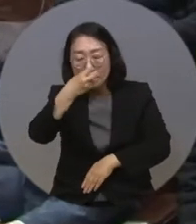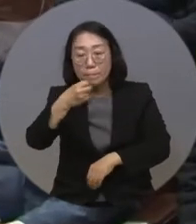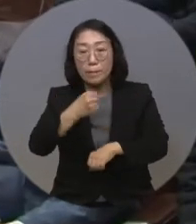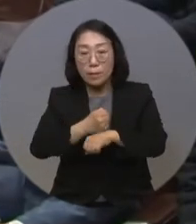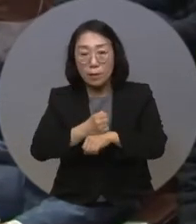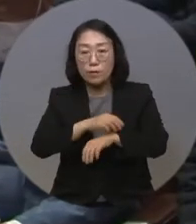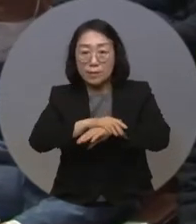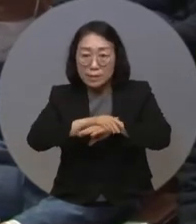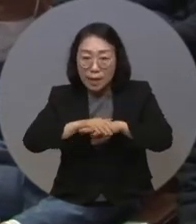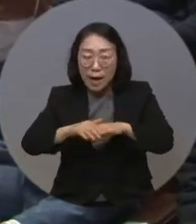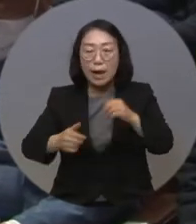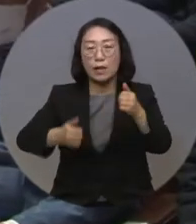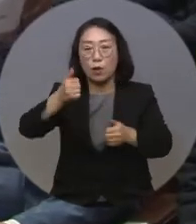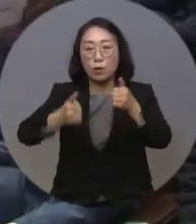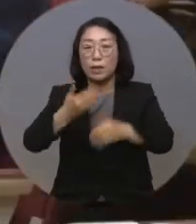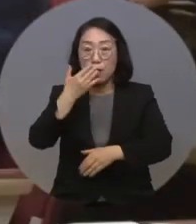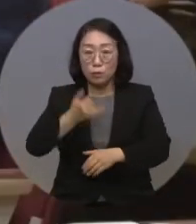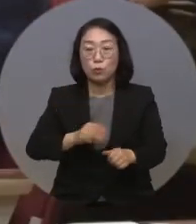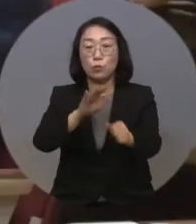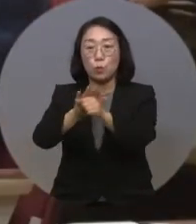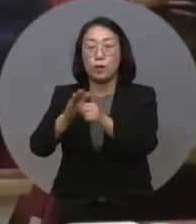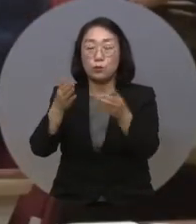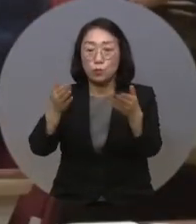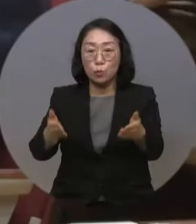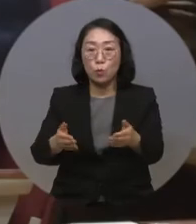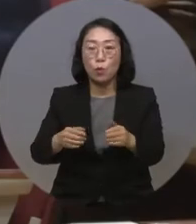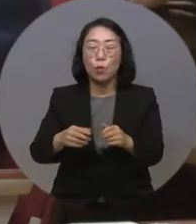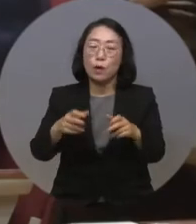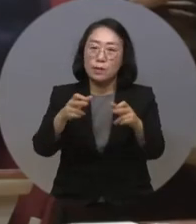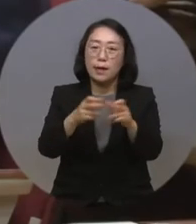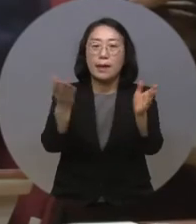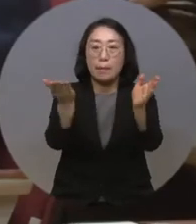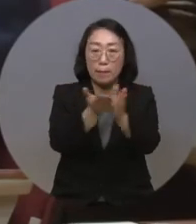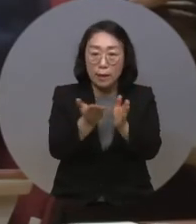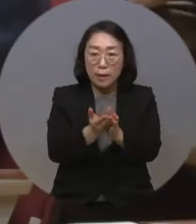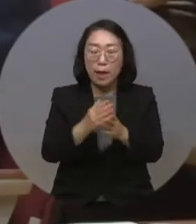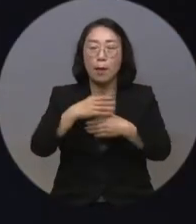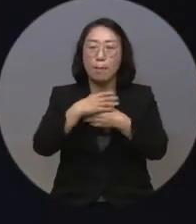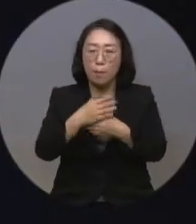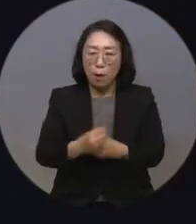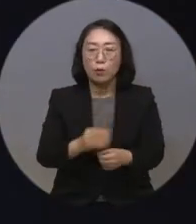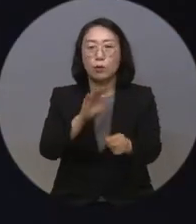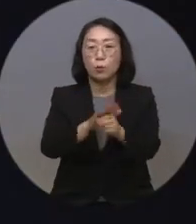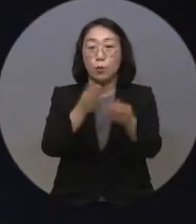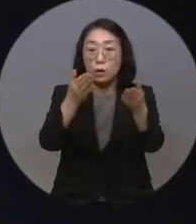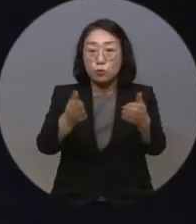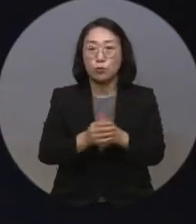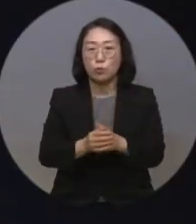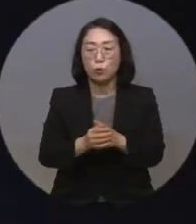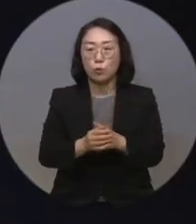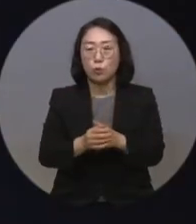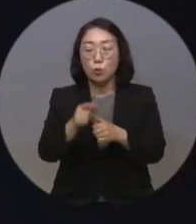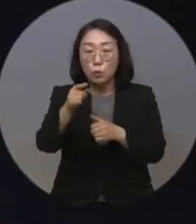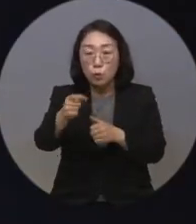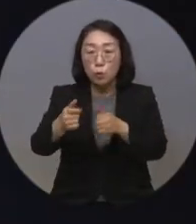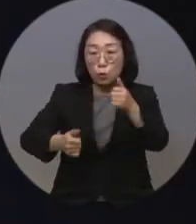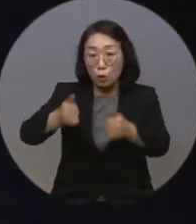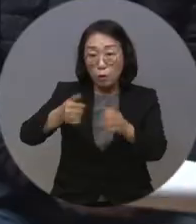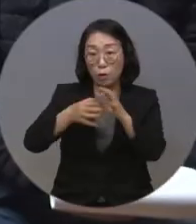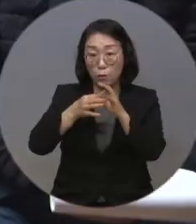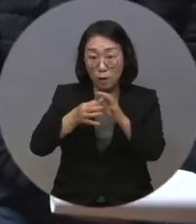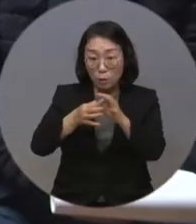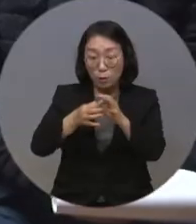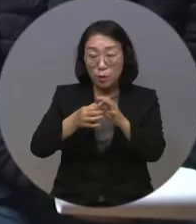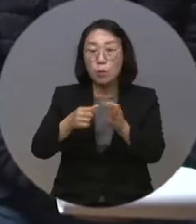최상의 기량을 펼칠 수 있도록 특성에 맞는 장애인 편의시설을 추가 설치하고 경기용품을 배치해 장애인